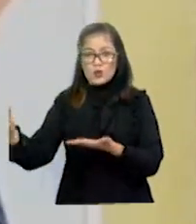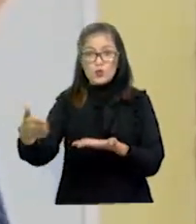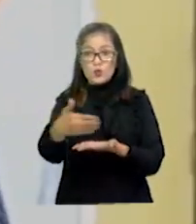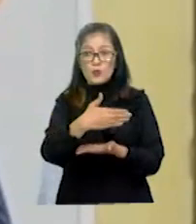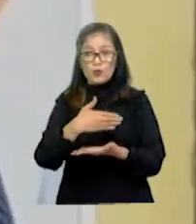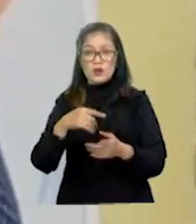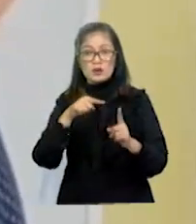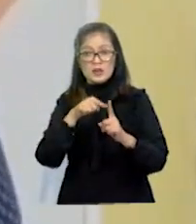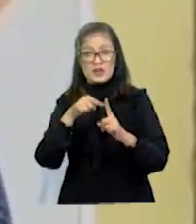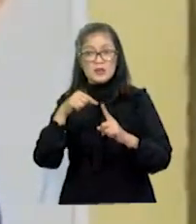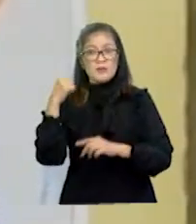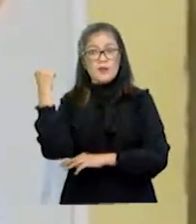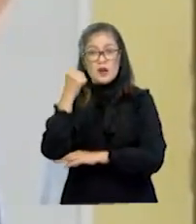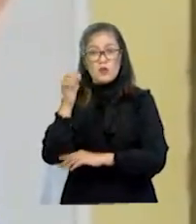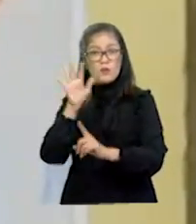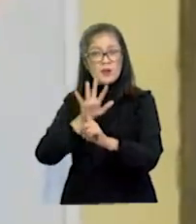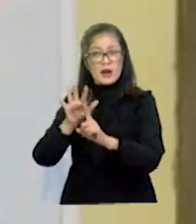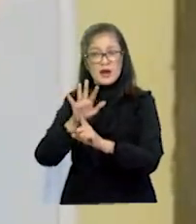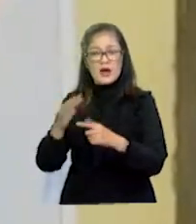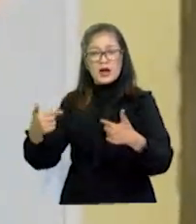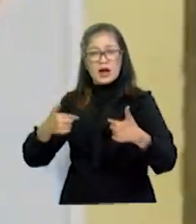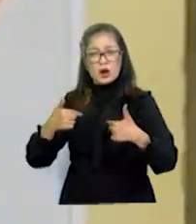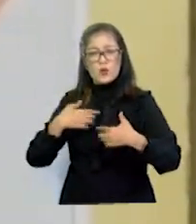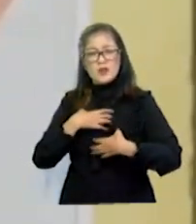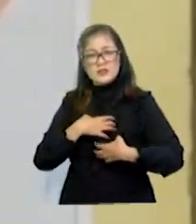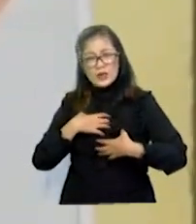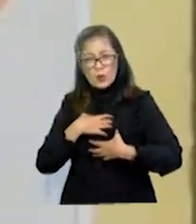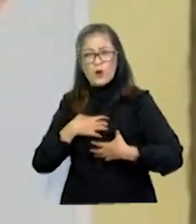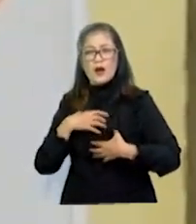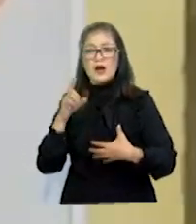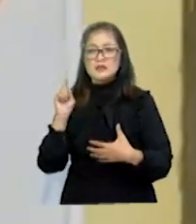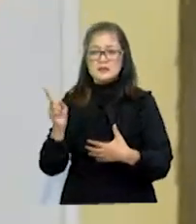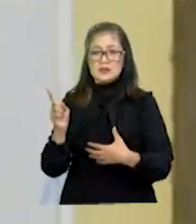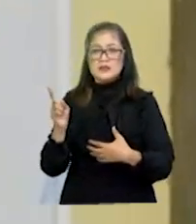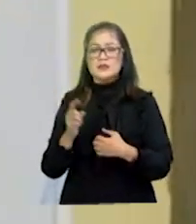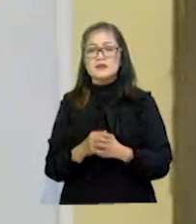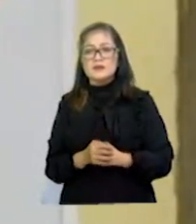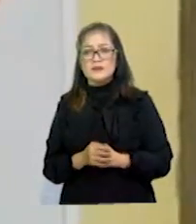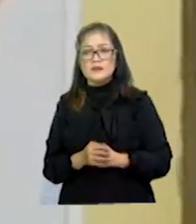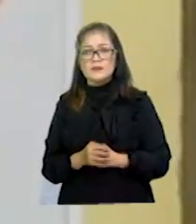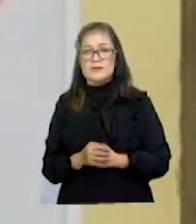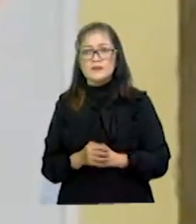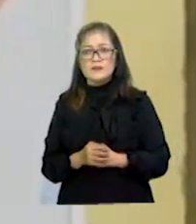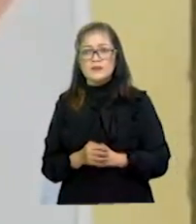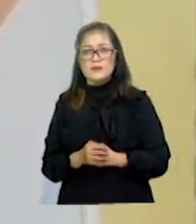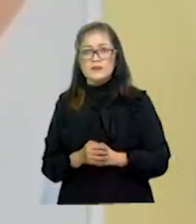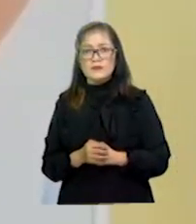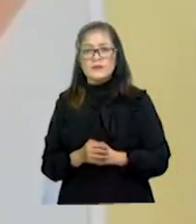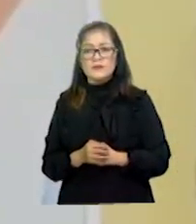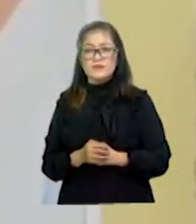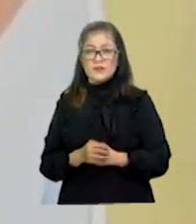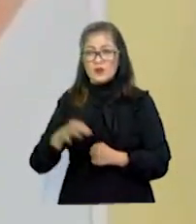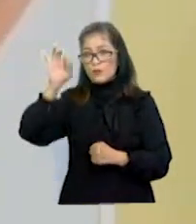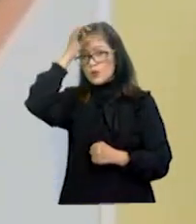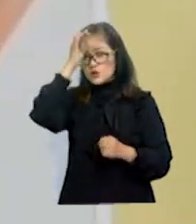pelaku mengalami gangguan jiwa. Sehingga pagi ini kami dari Satreskrim Polres Muna